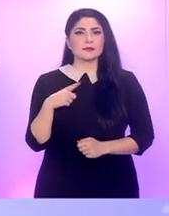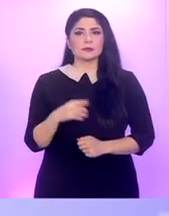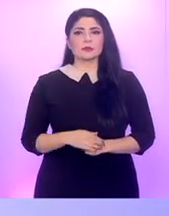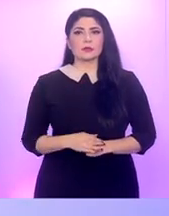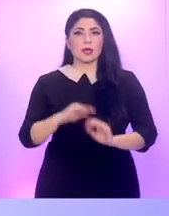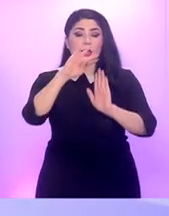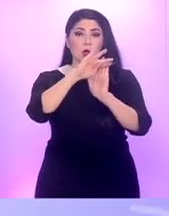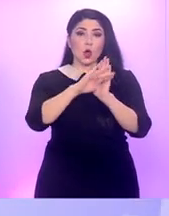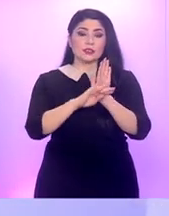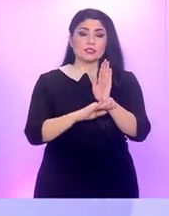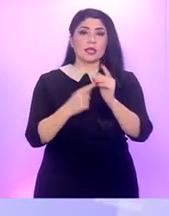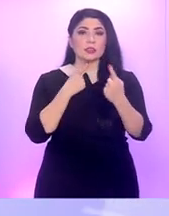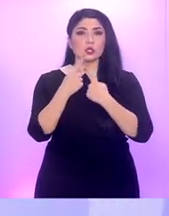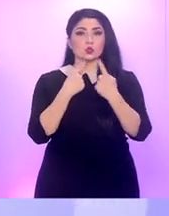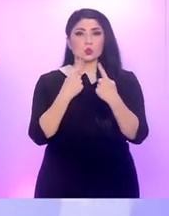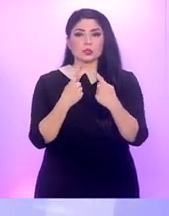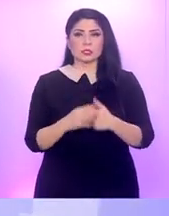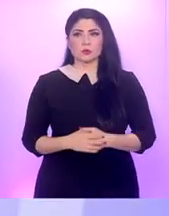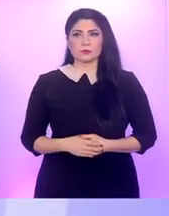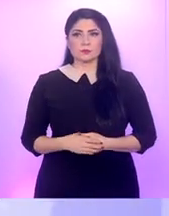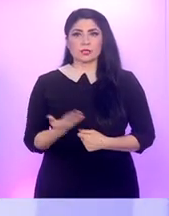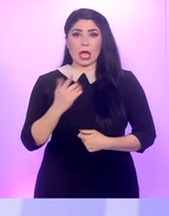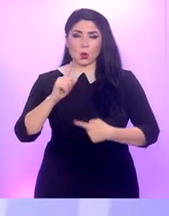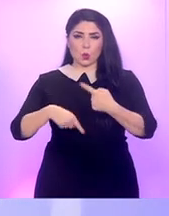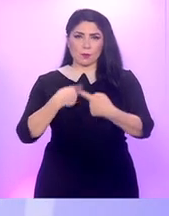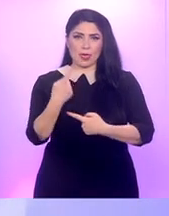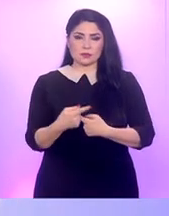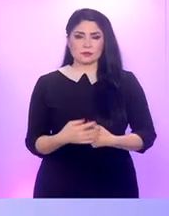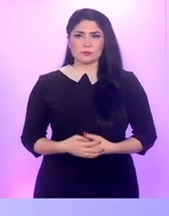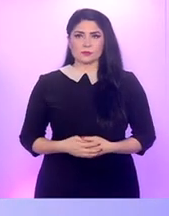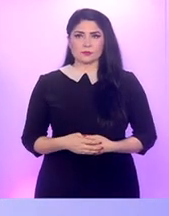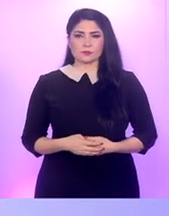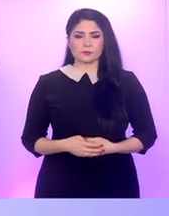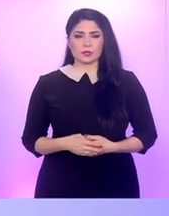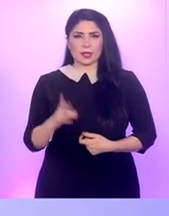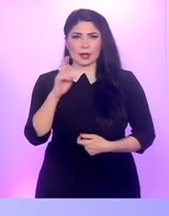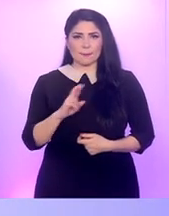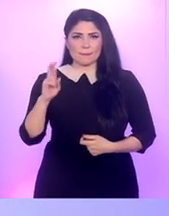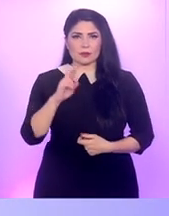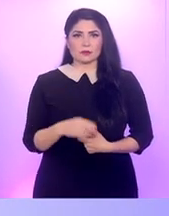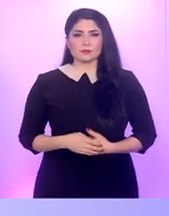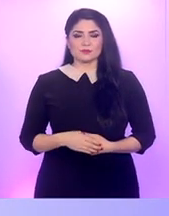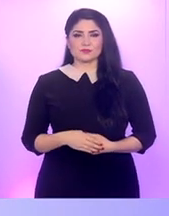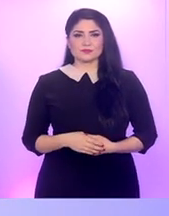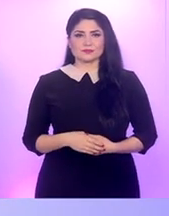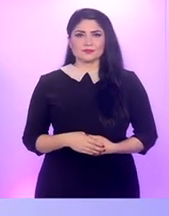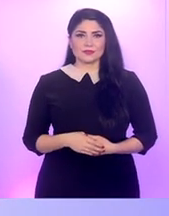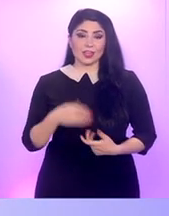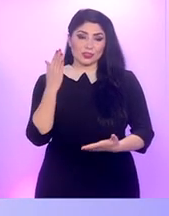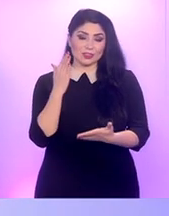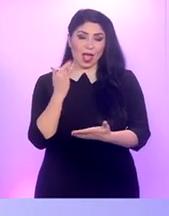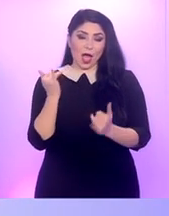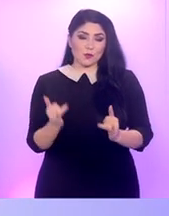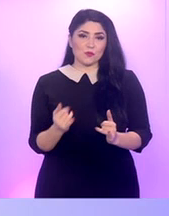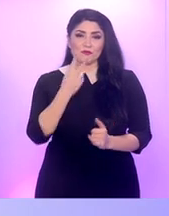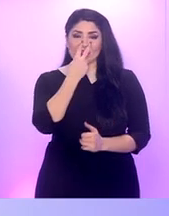termenii discuțiilor ce vor urma. Repet, mingea este acum la